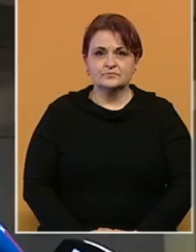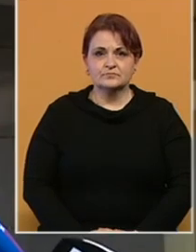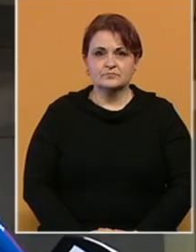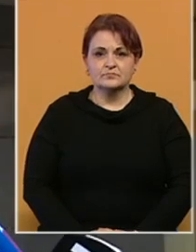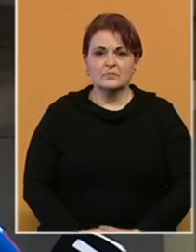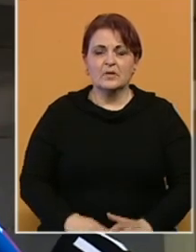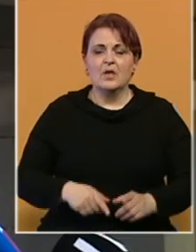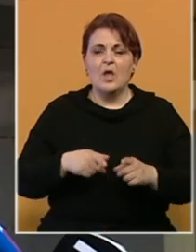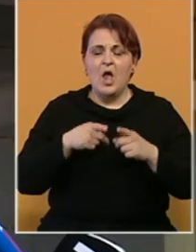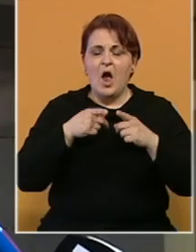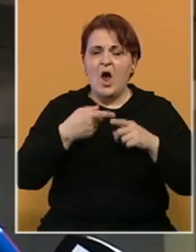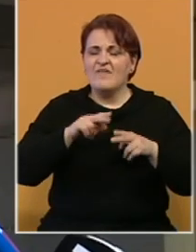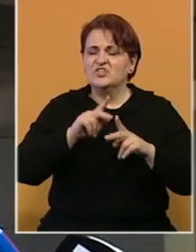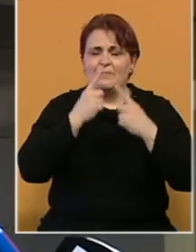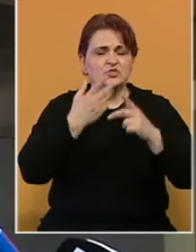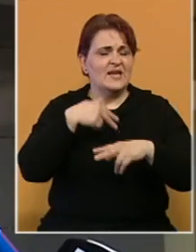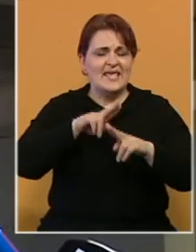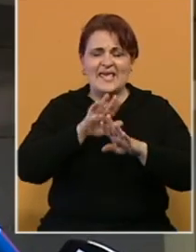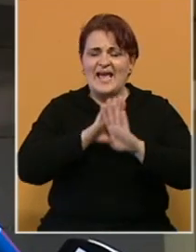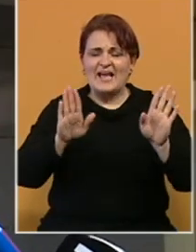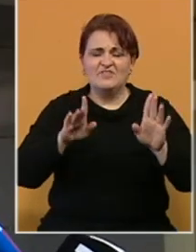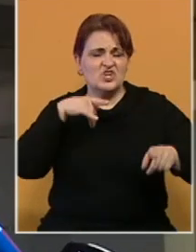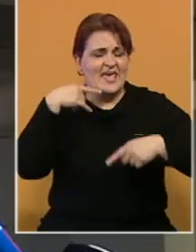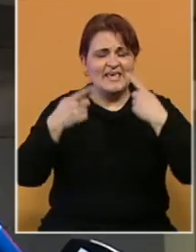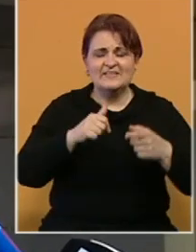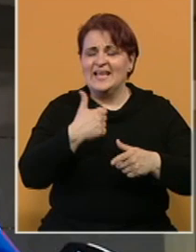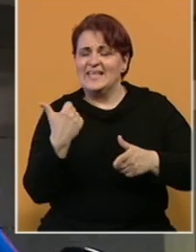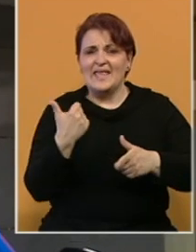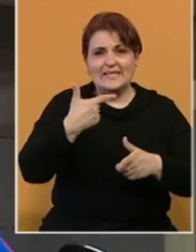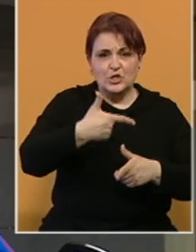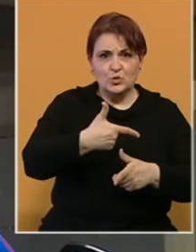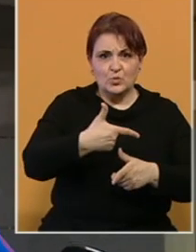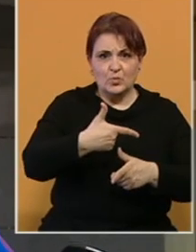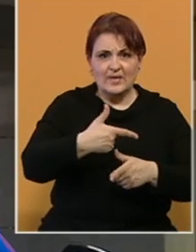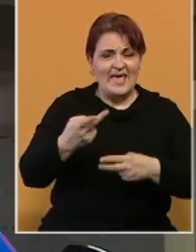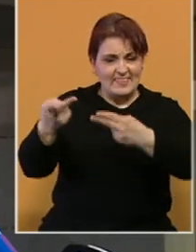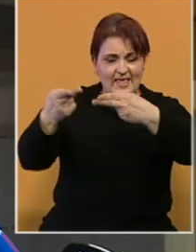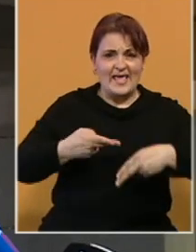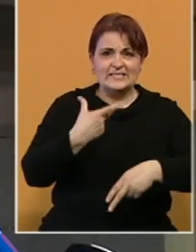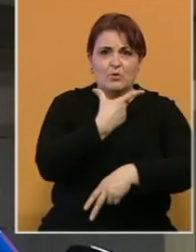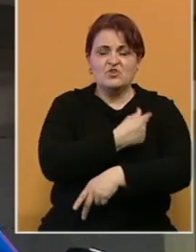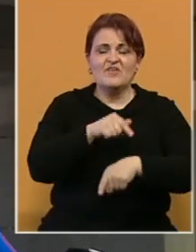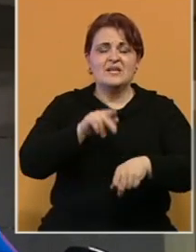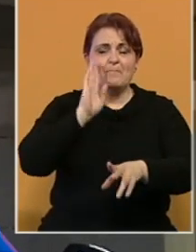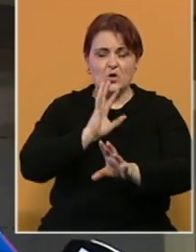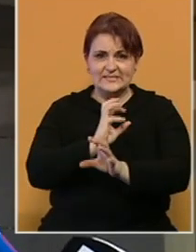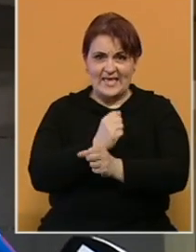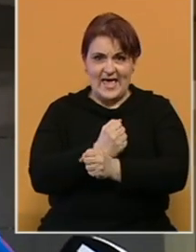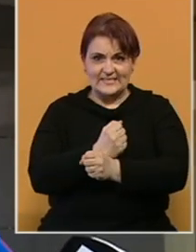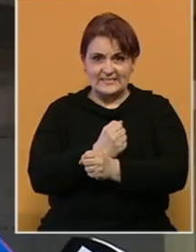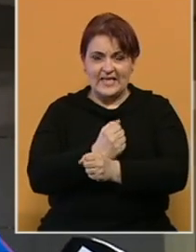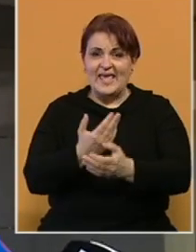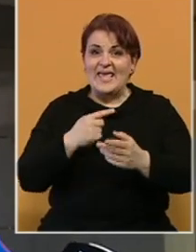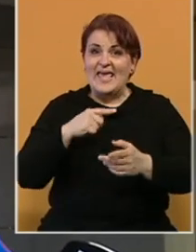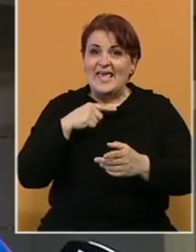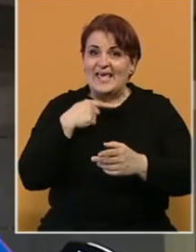U ovom trenutku zaista ne postoji više nikakva izgovor ni jednih ni drugih da ne isporuče vakcinu Bosni i Hercegovini. Iako sam